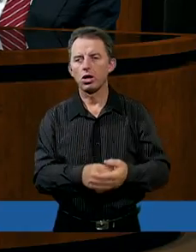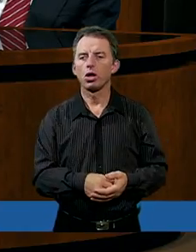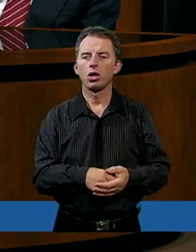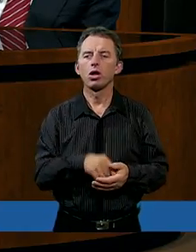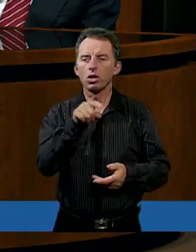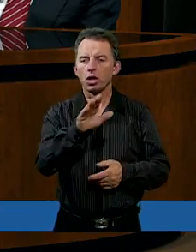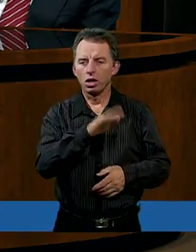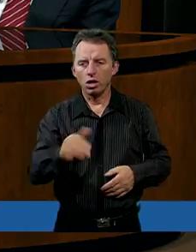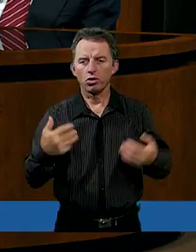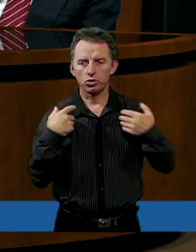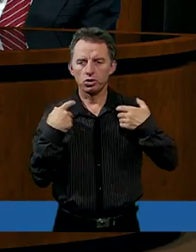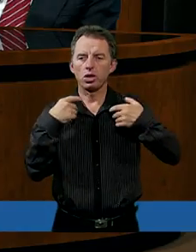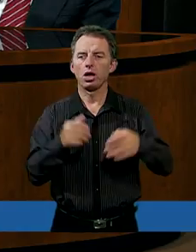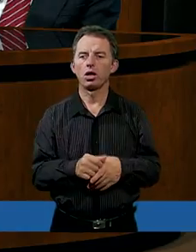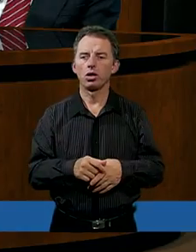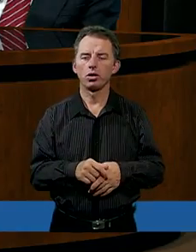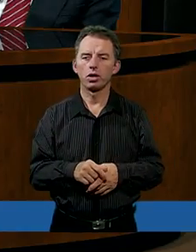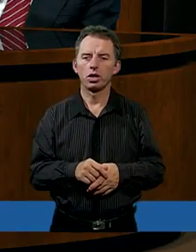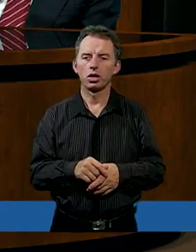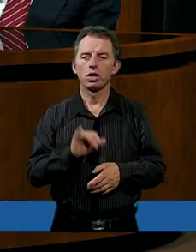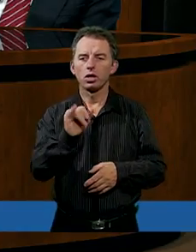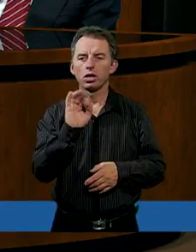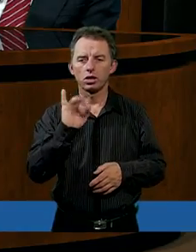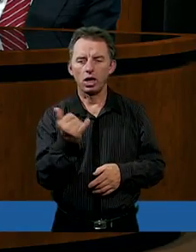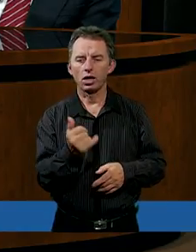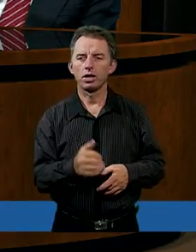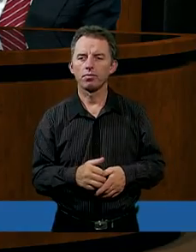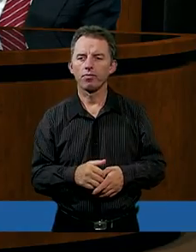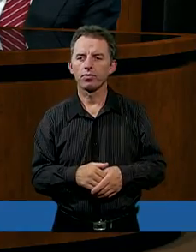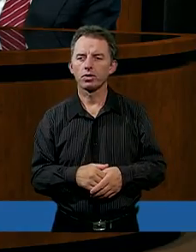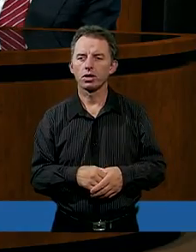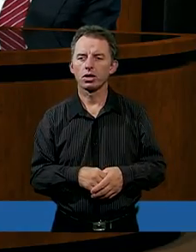Nietzsche umarł, a Bóg żyje. Chwała Mu za to.